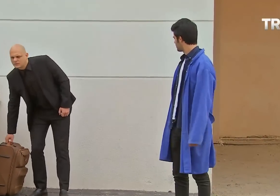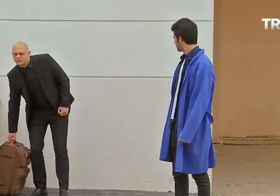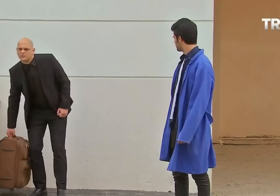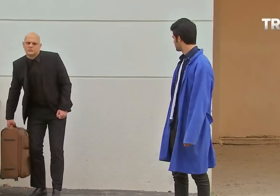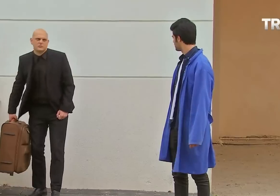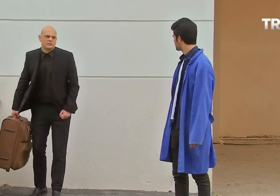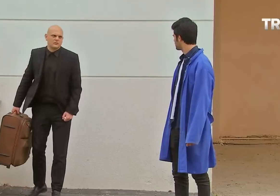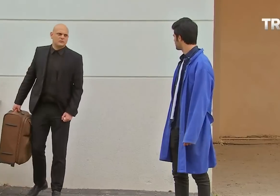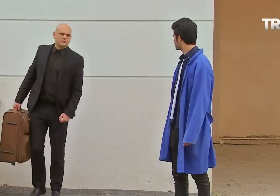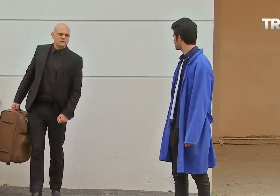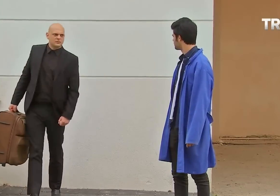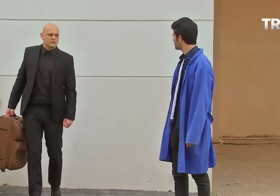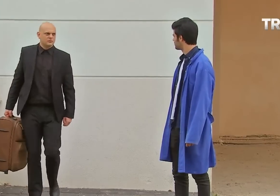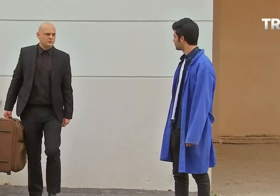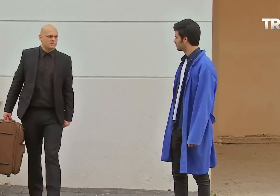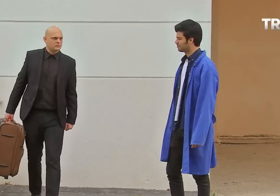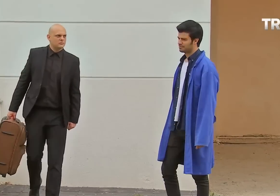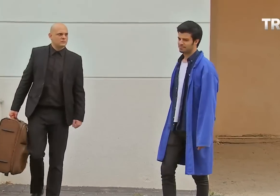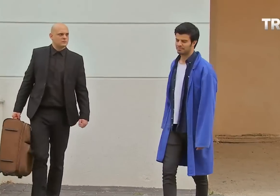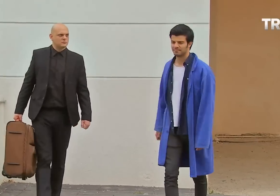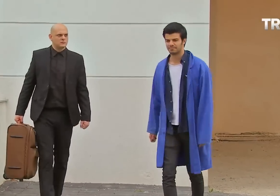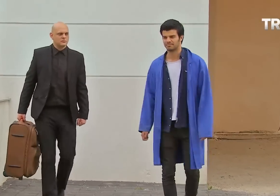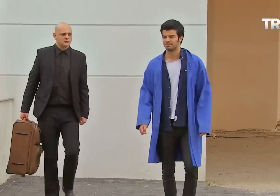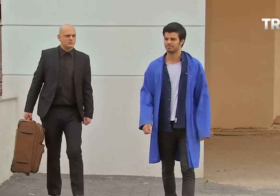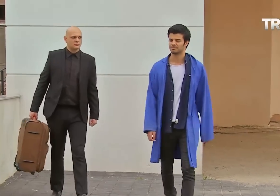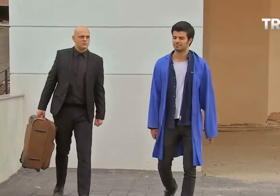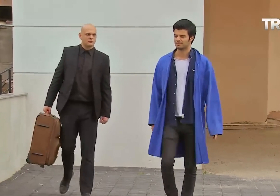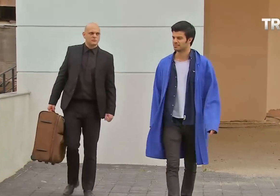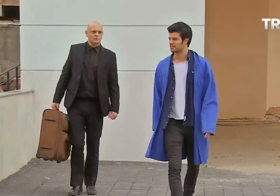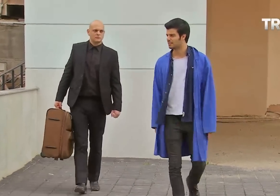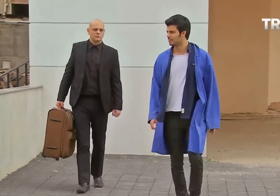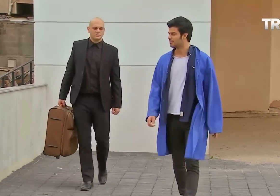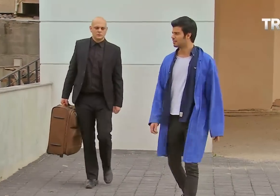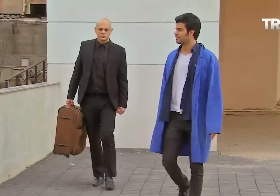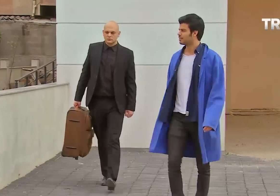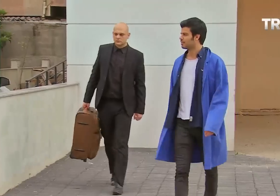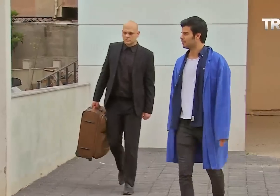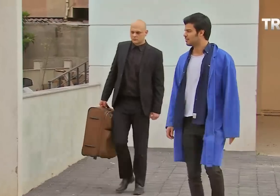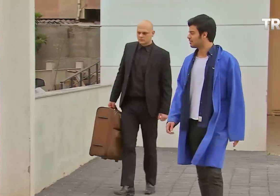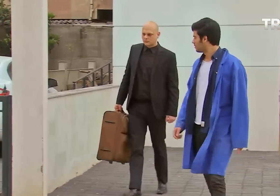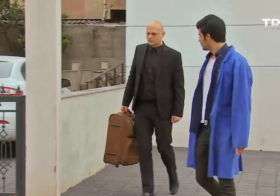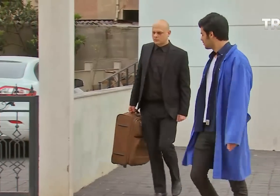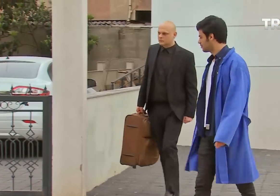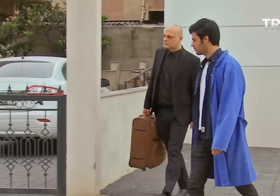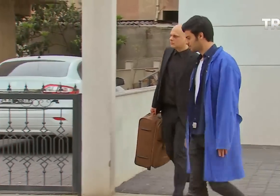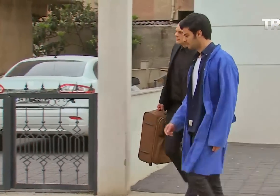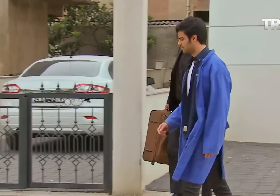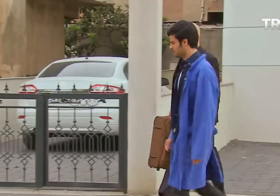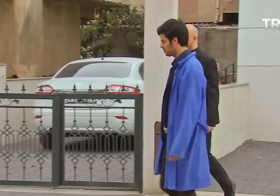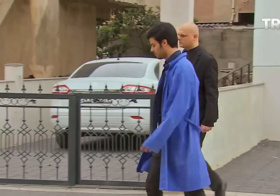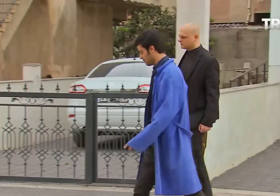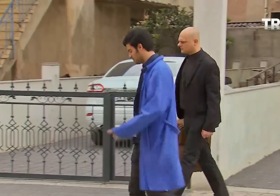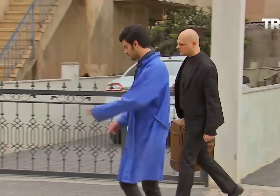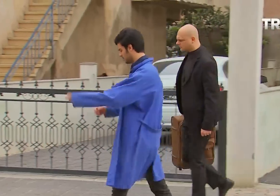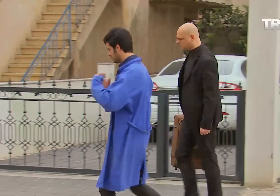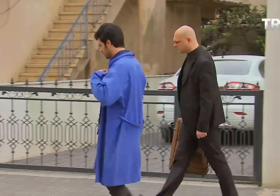üzerinde oturuyormuş. İkiletmeden kalktı. Bavulunu sapından tutup kaldırdı. Arkasından yürüyor. Her zamanki gibi siyah takım elbise giymiş.